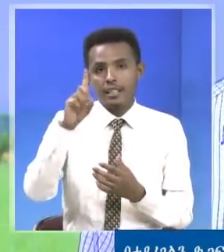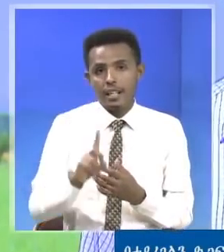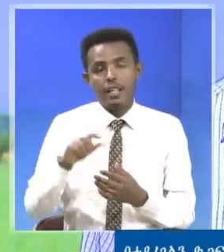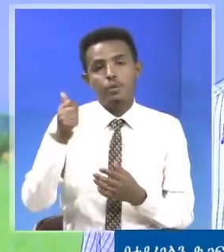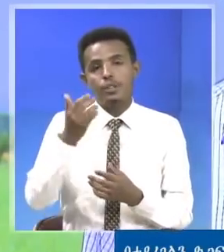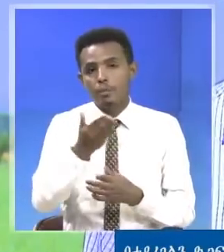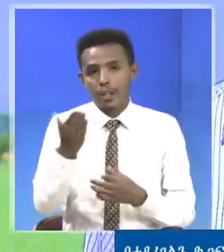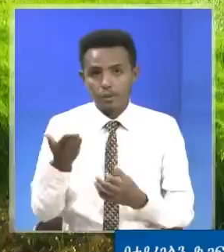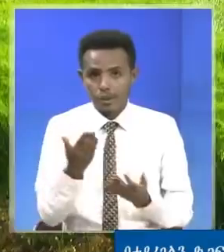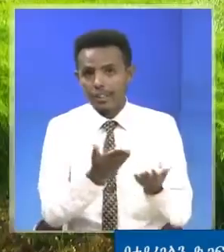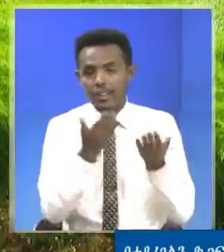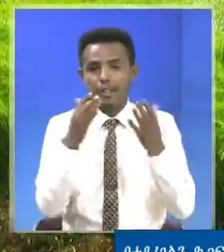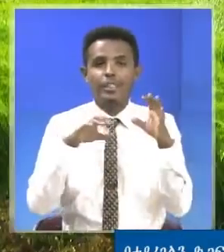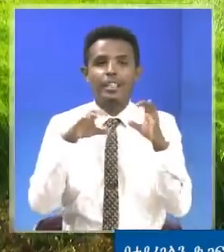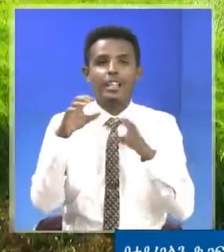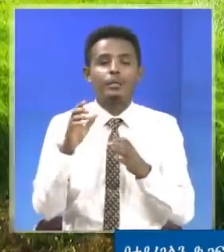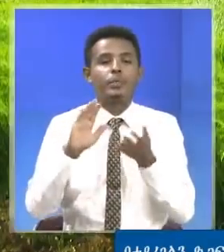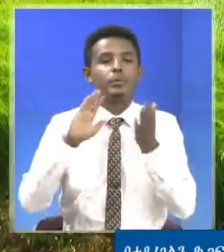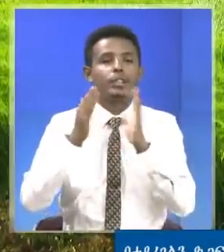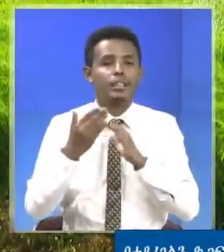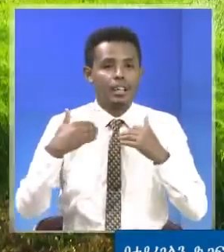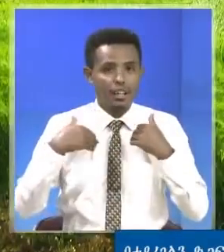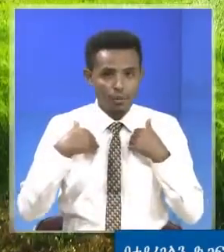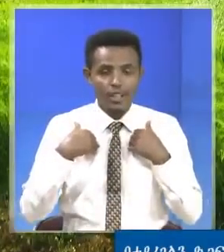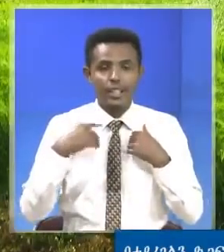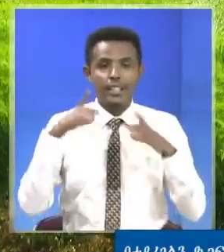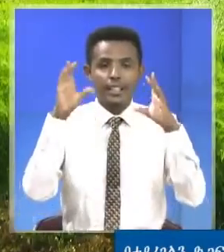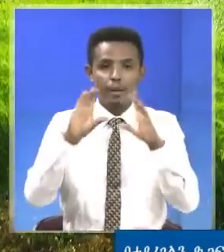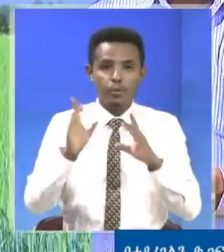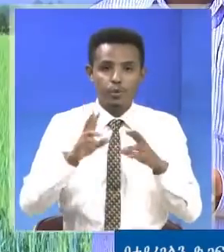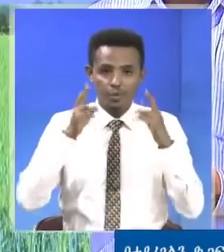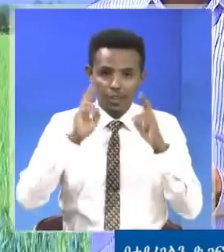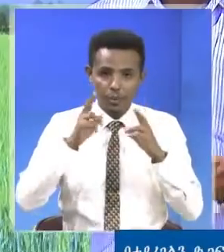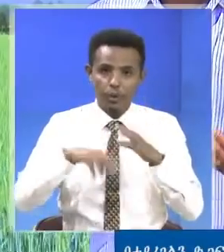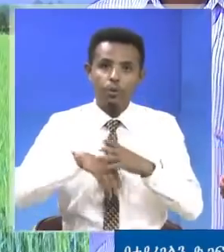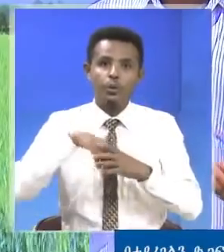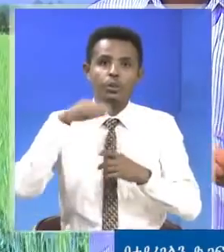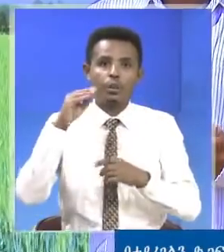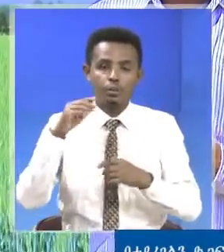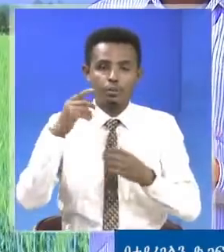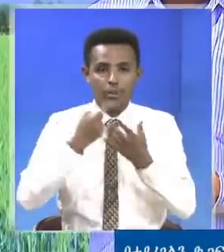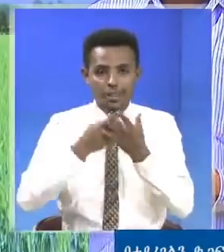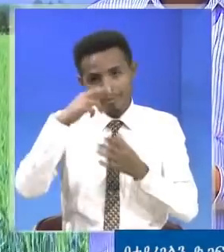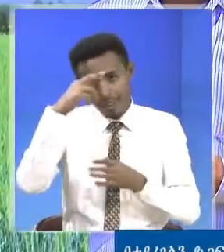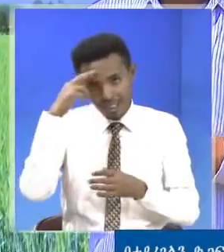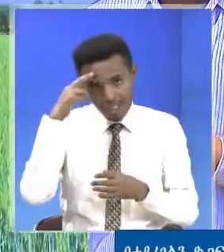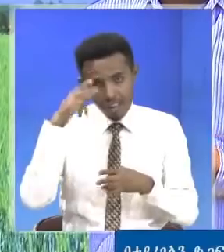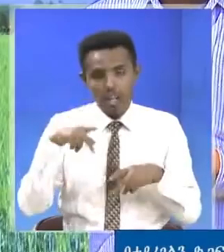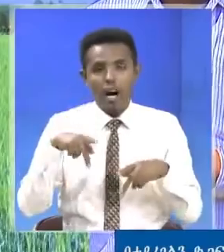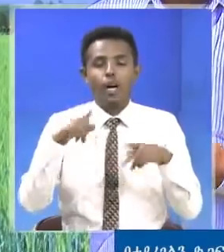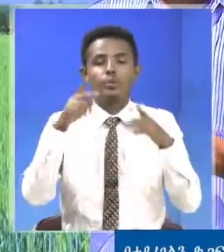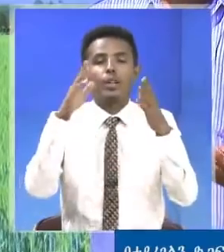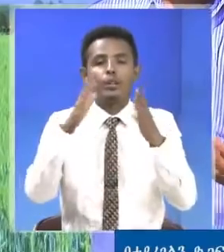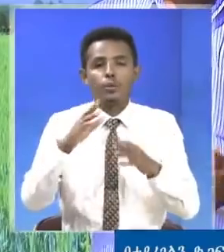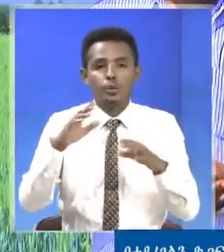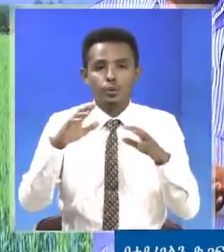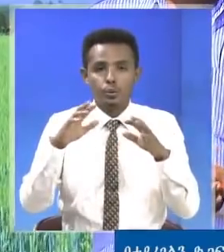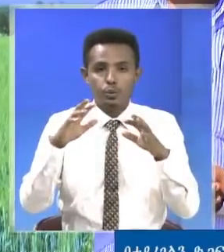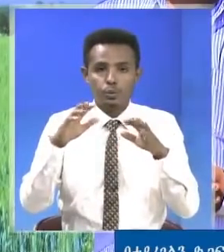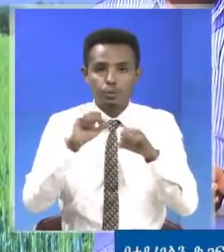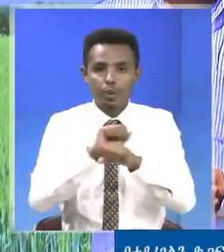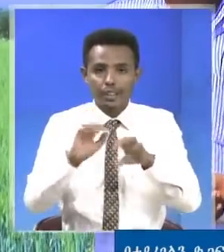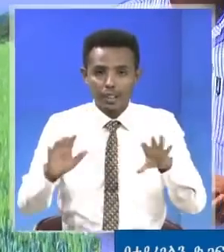እንዲቀርቡ የተደረገበት ሁኔታ ነው ያለ። ክረምቱ ፈጥኖ ነው የወጣው። በዚህ ምክንያት አርሶ አደሮቹ ማሳቸውን ለማለስለስ ብዙ